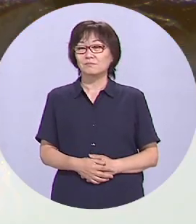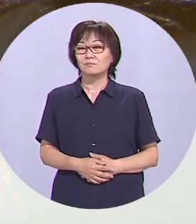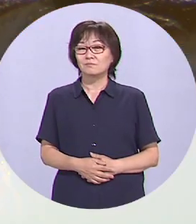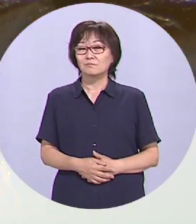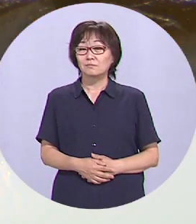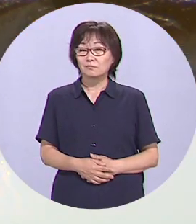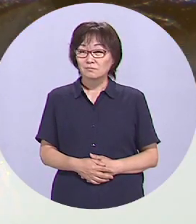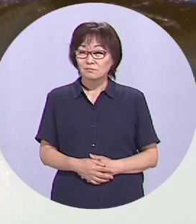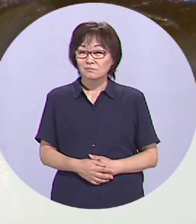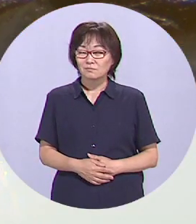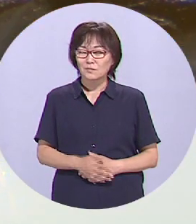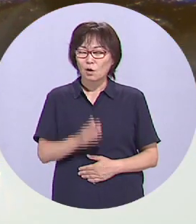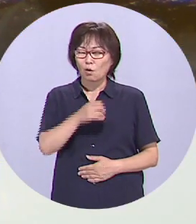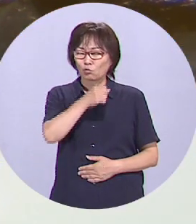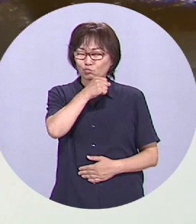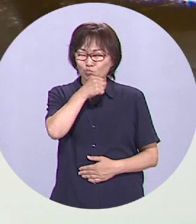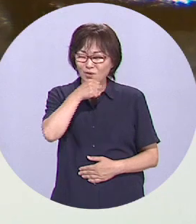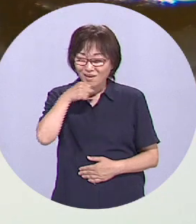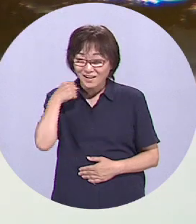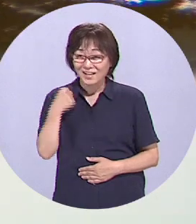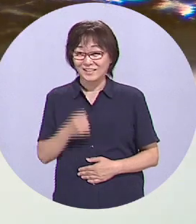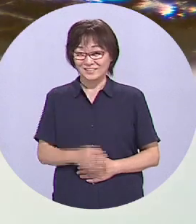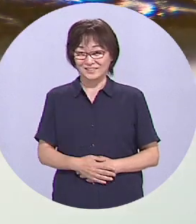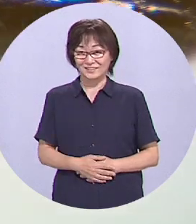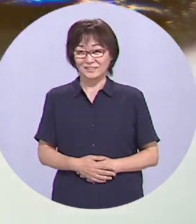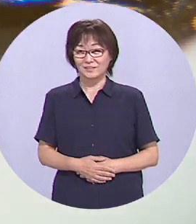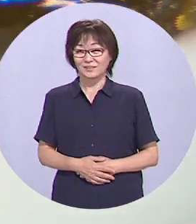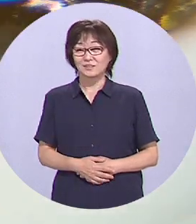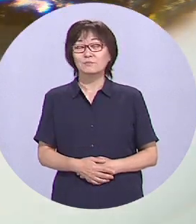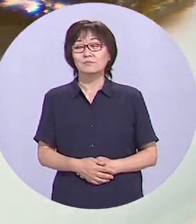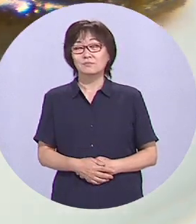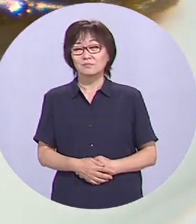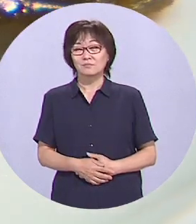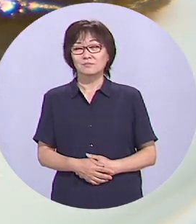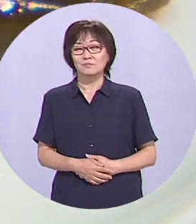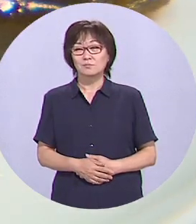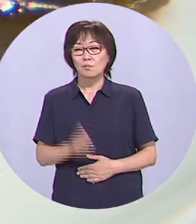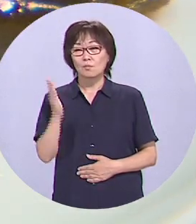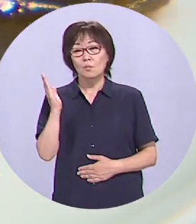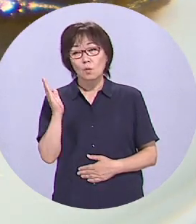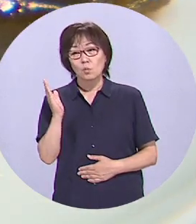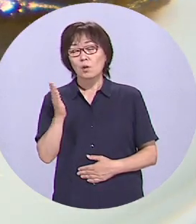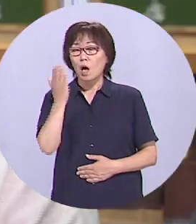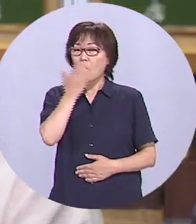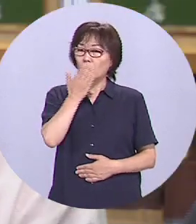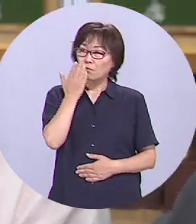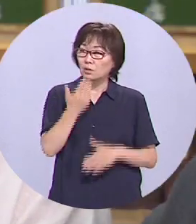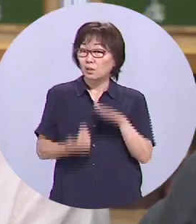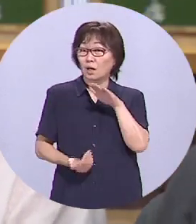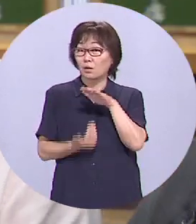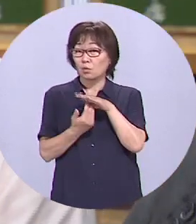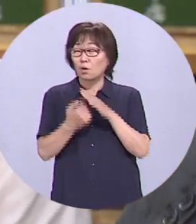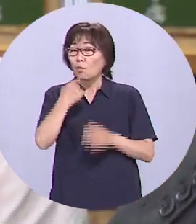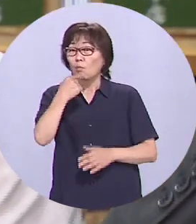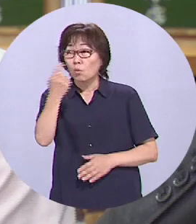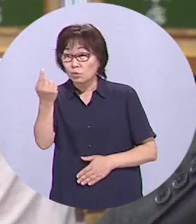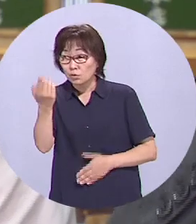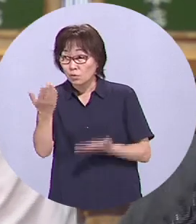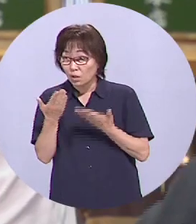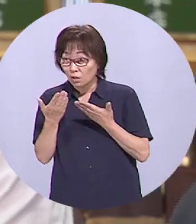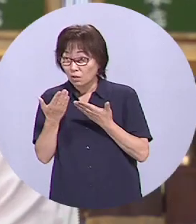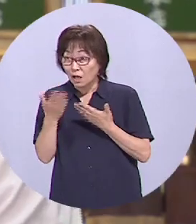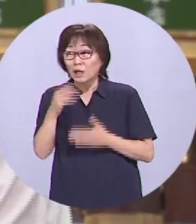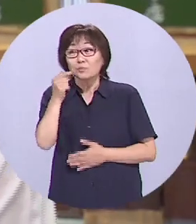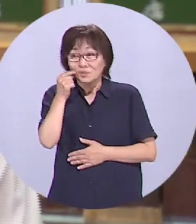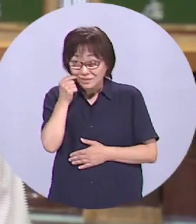うん、普通にうまい。 うまい。 これうまいよ。これ 最高やね、この合わせは。 ちょっとおかわりもらっていいですか、これ。